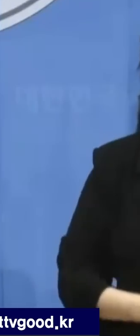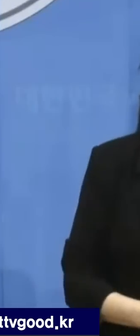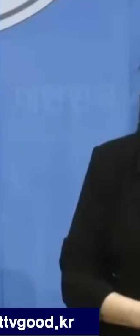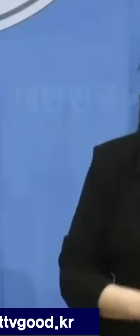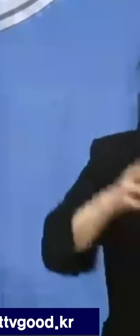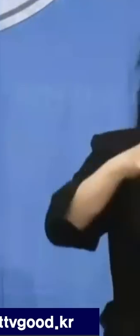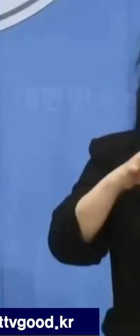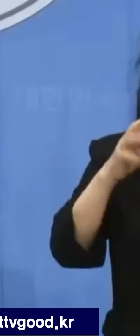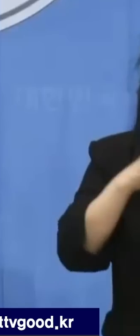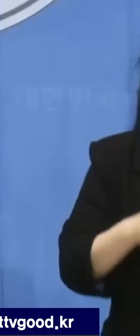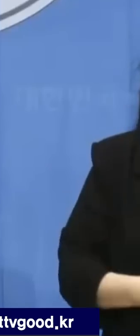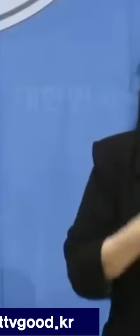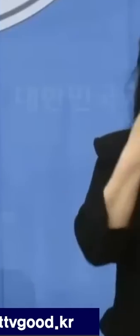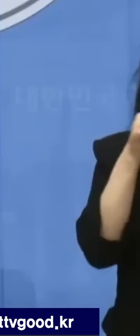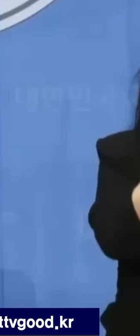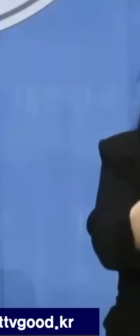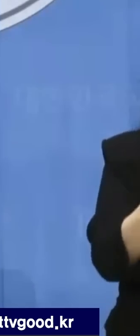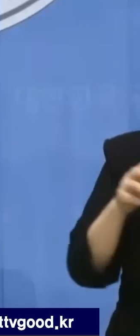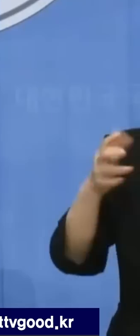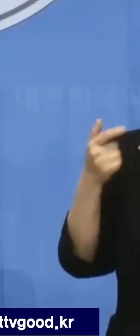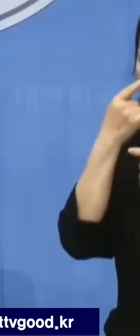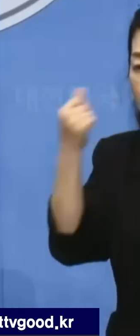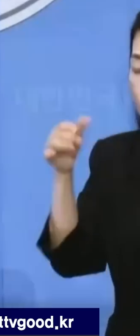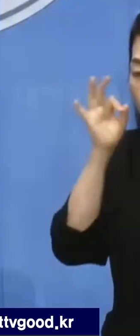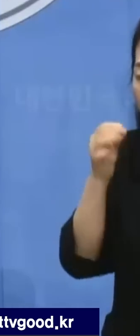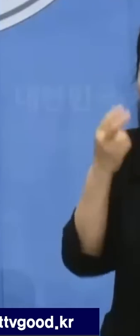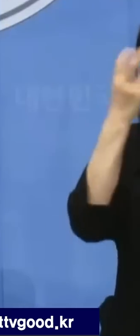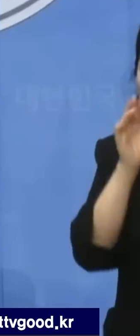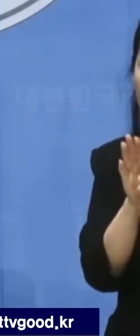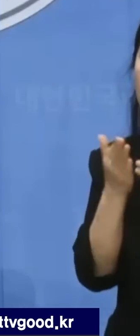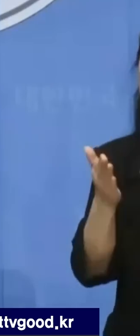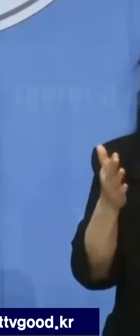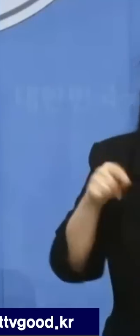국민의힘의 눈치를 보는 정당이 아니라 국민의 눈치를 살피는 정당을 만들겠습니다.